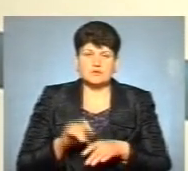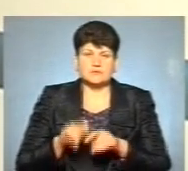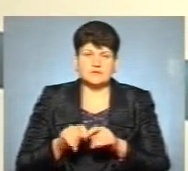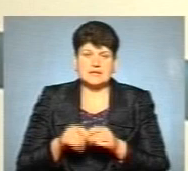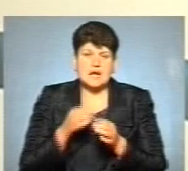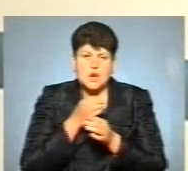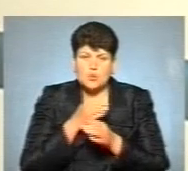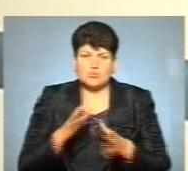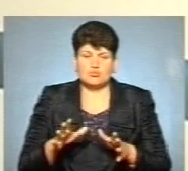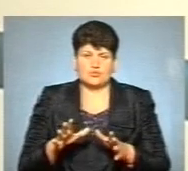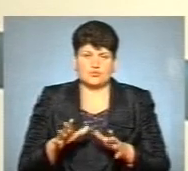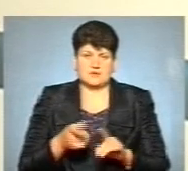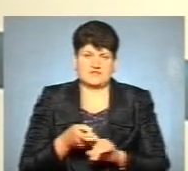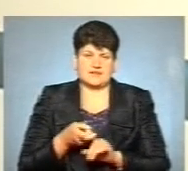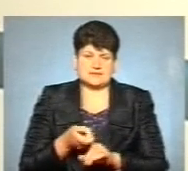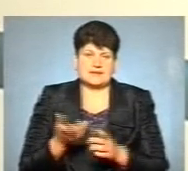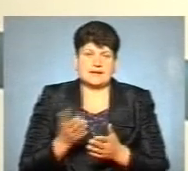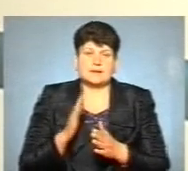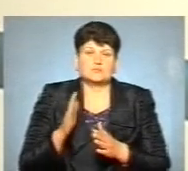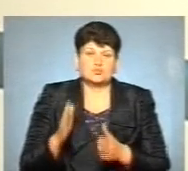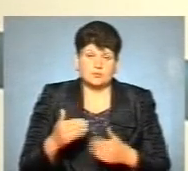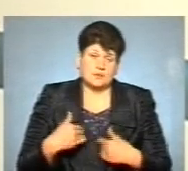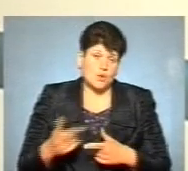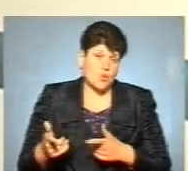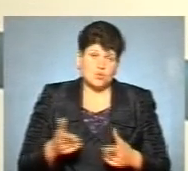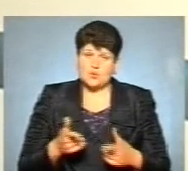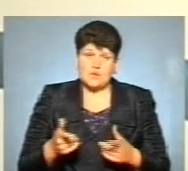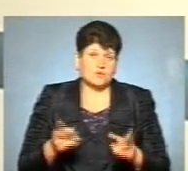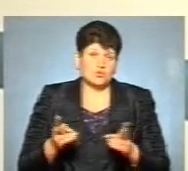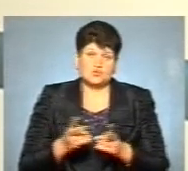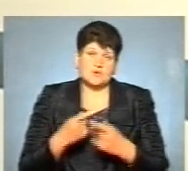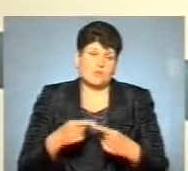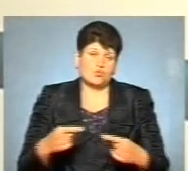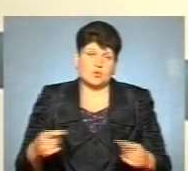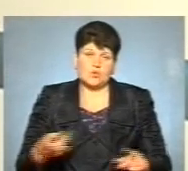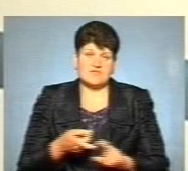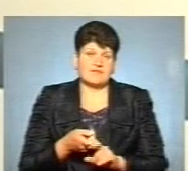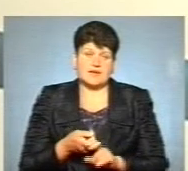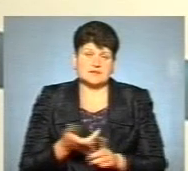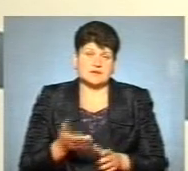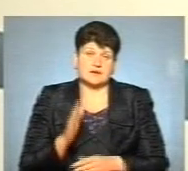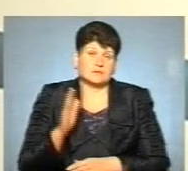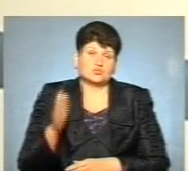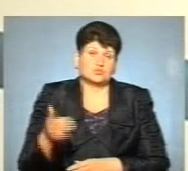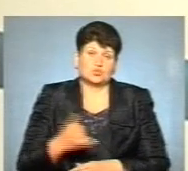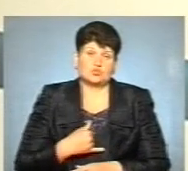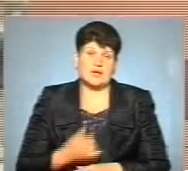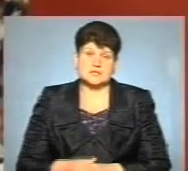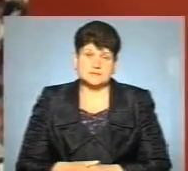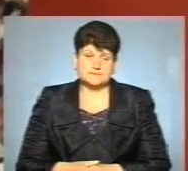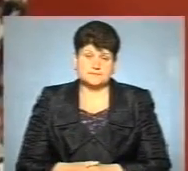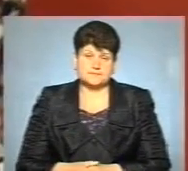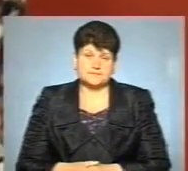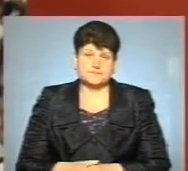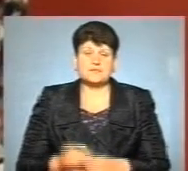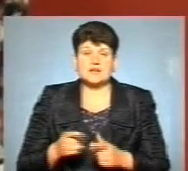любу вірусну інфекцію, яка тільки буде. Тому ми готові до зустрічі любої інфекції, яка буде в нас. А чи